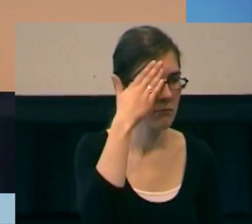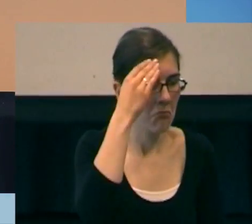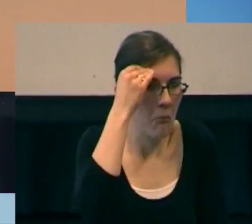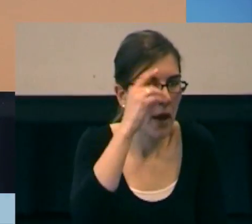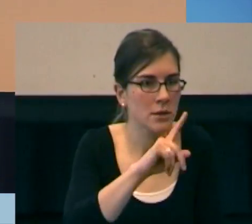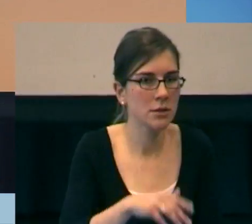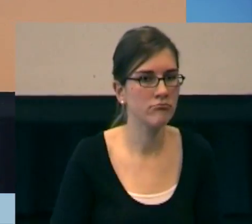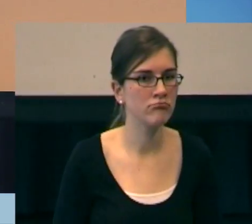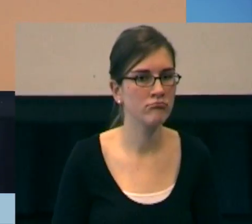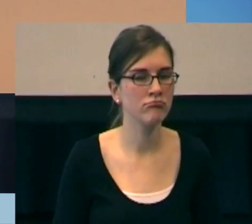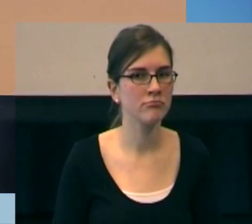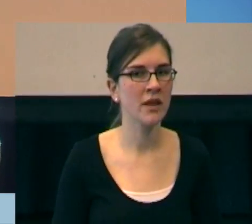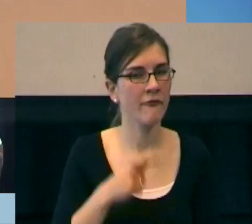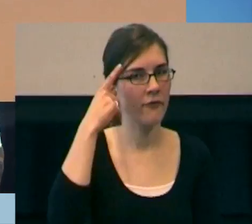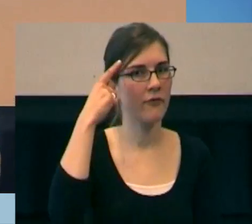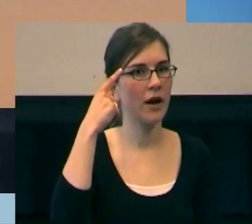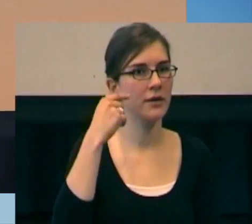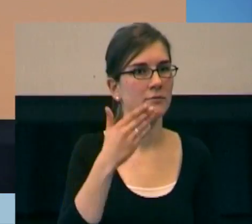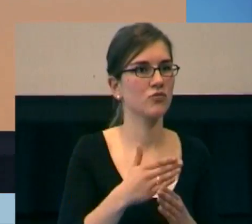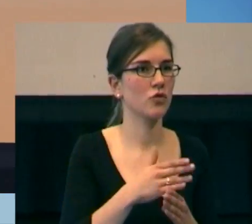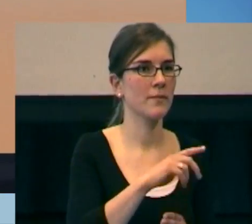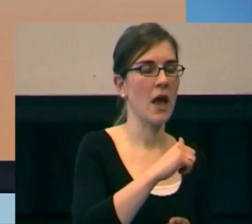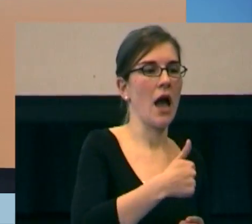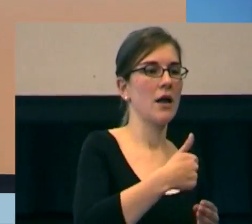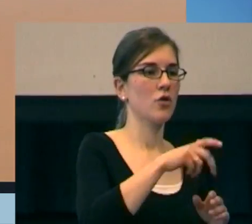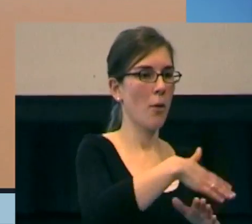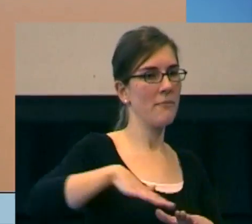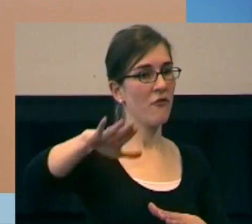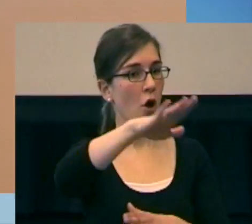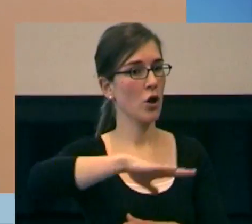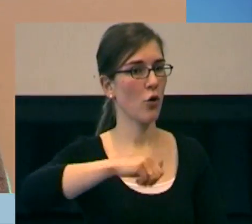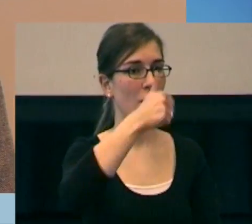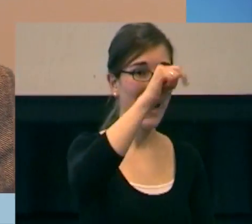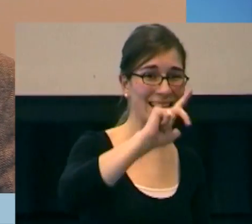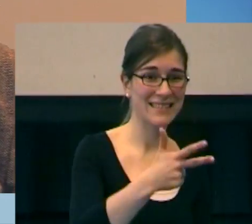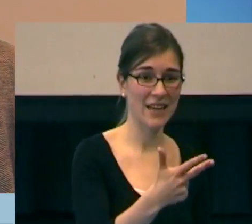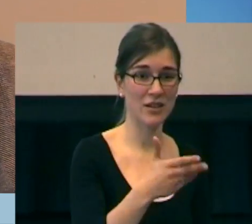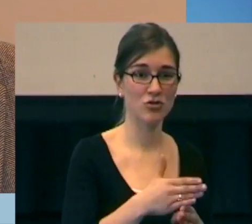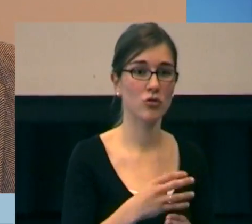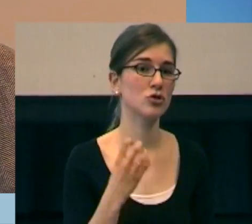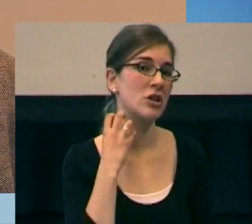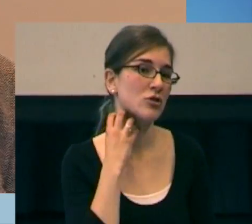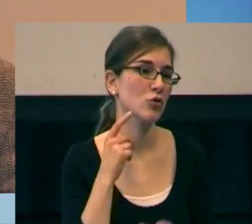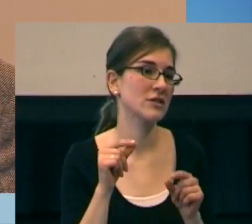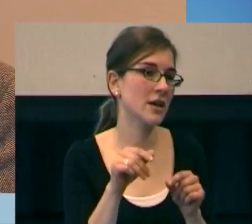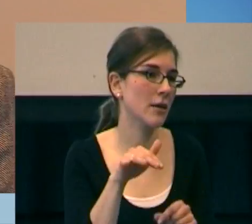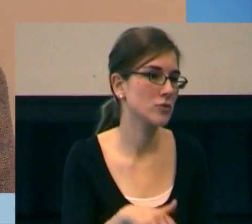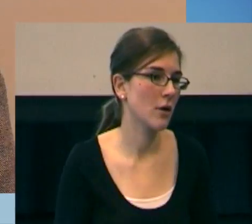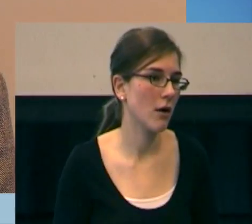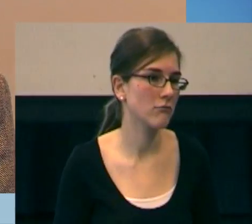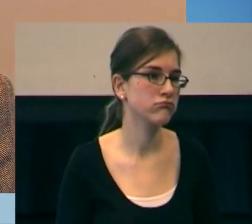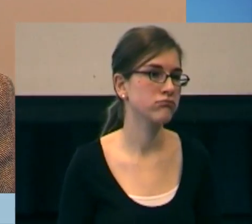Wir wissen, dass ungefähr ein Drittel der Bevölkerung Schilddrüsenkrebs hat. Wir wissen, dass ungefähr ein Drittel der Bevölkerung Darmkrebs in kleiner